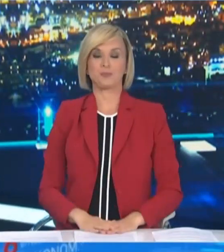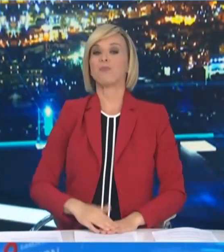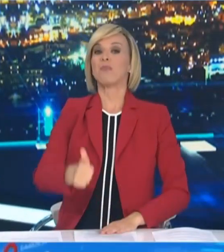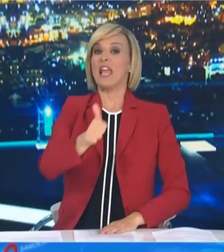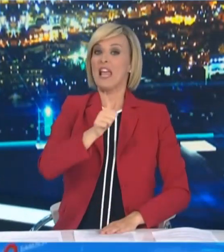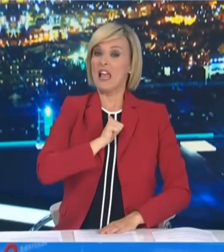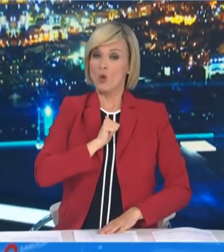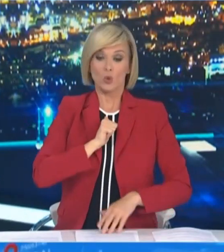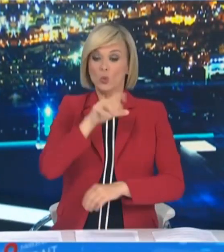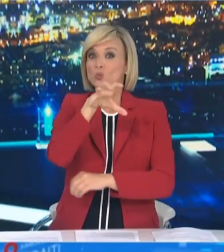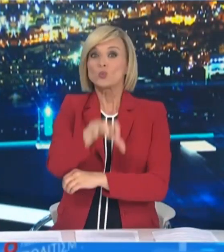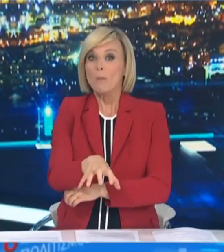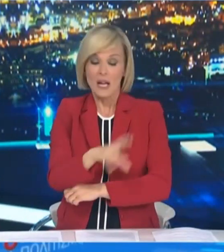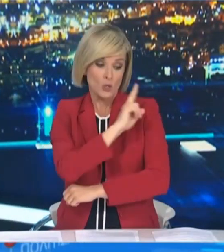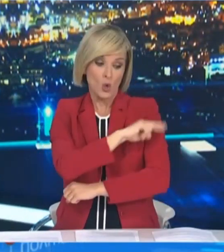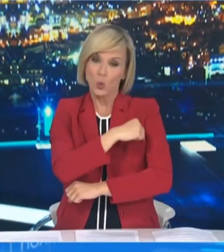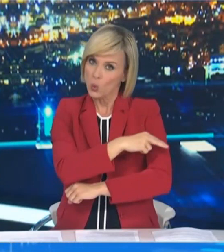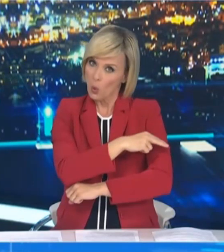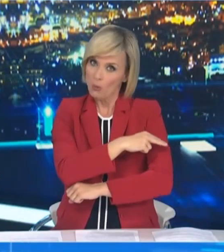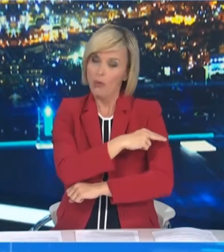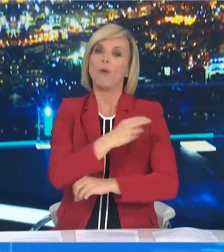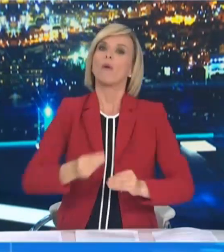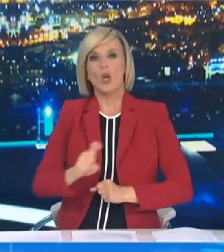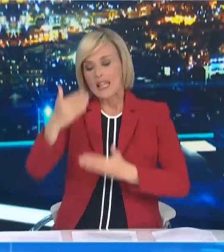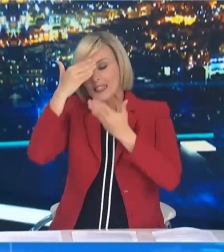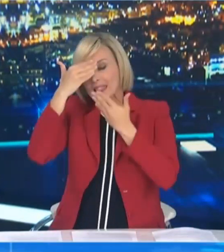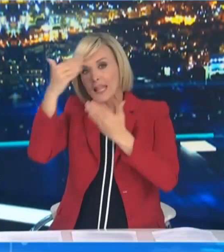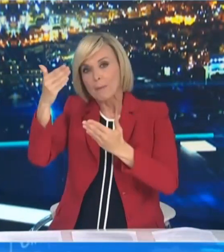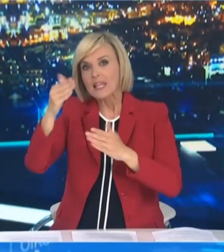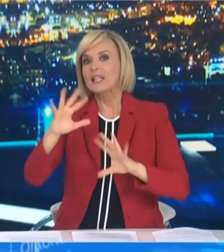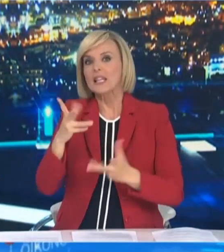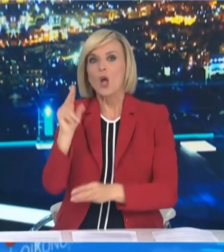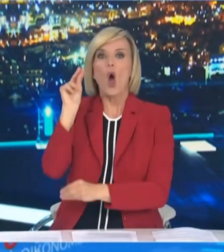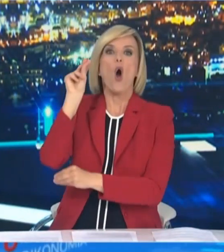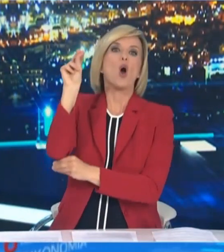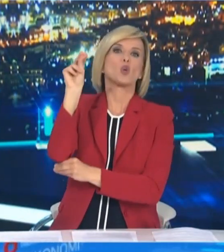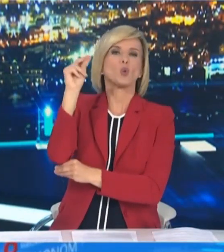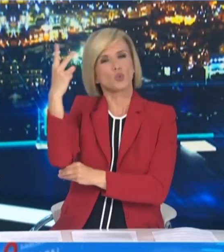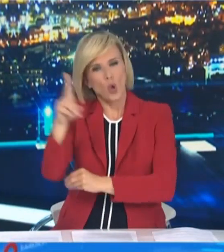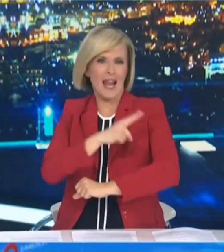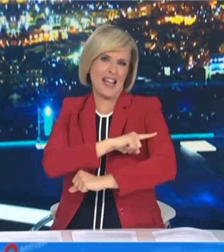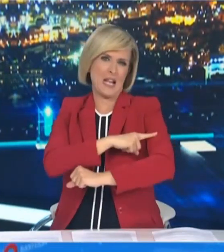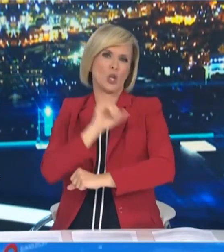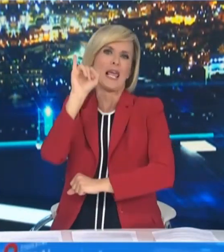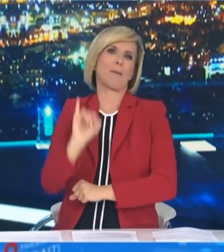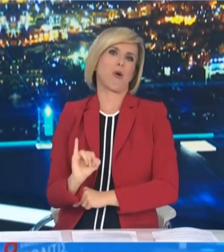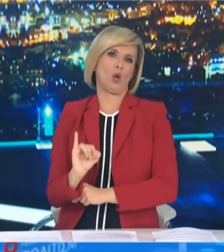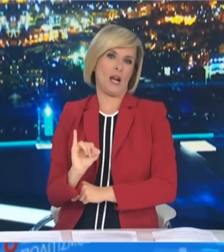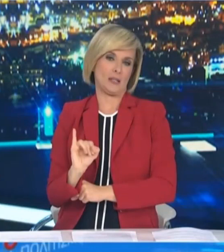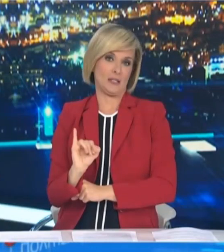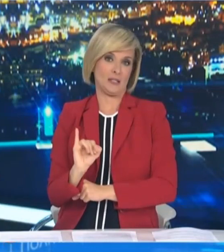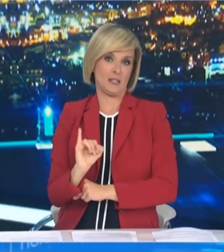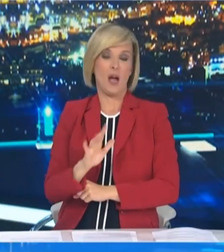υγειονομικές περιφέρειες, άλλες 550 κλίνες, το ζητάω ξανά και σήμερα. Οι συμπολίτες μας σας